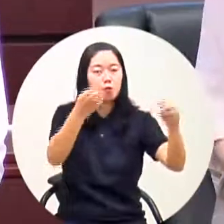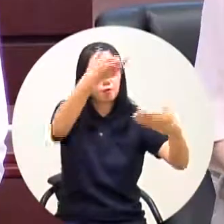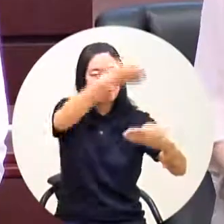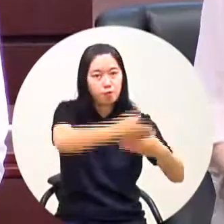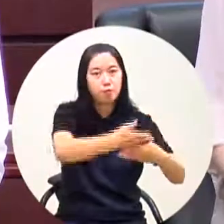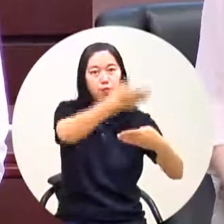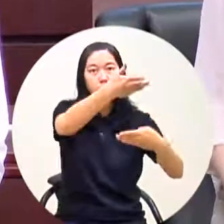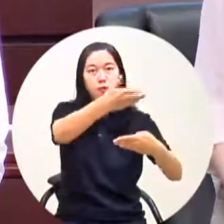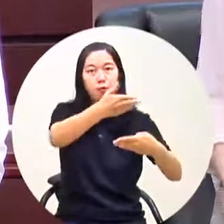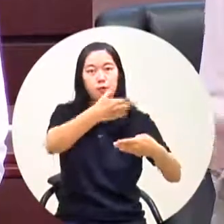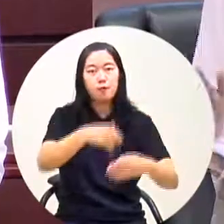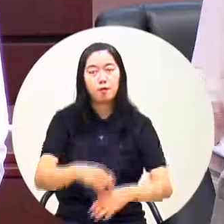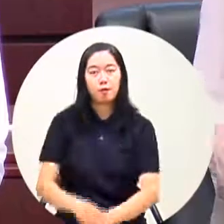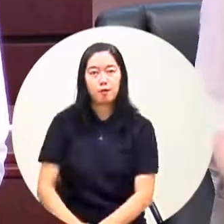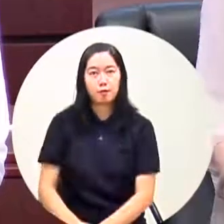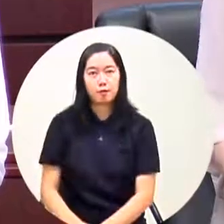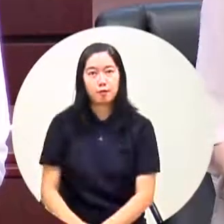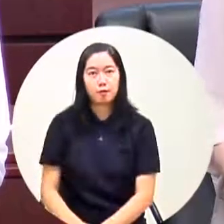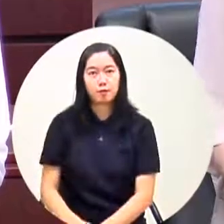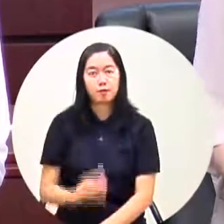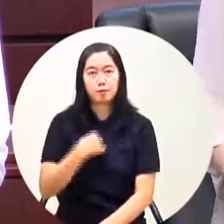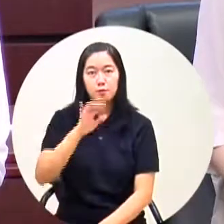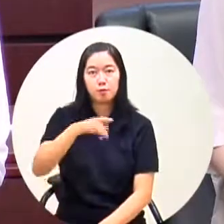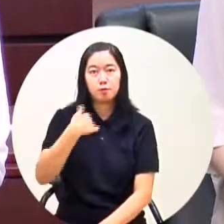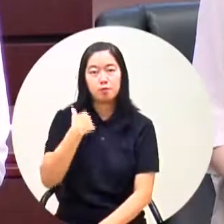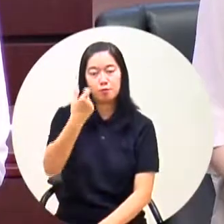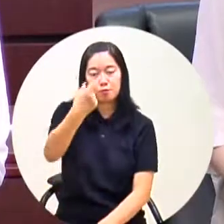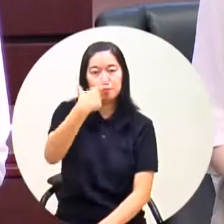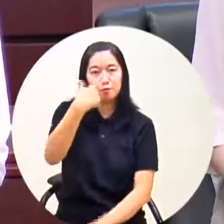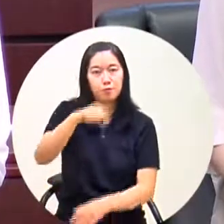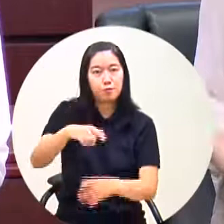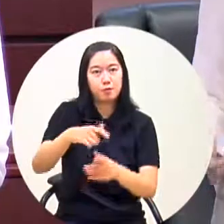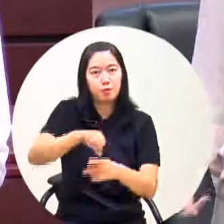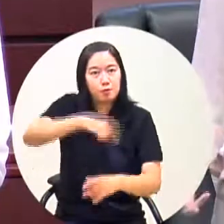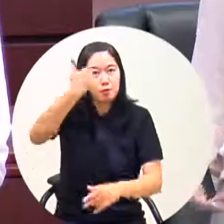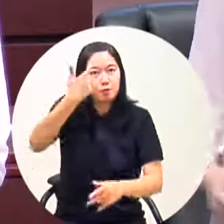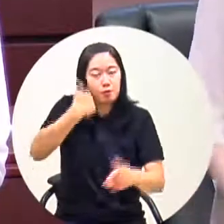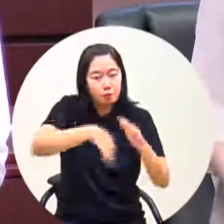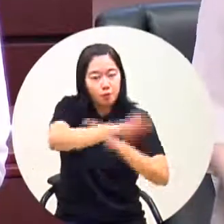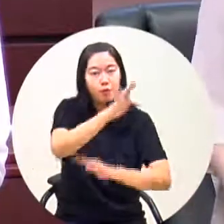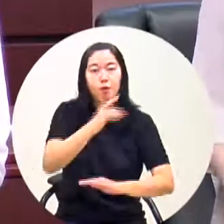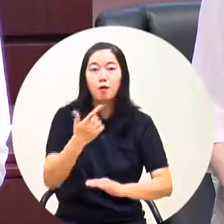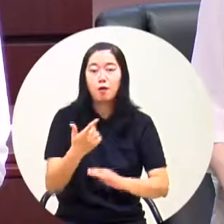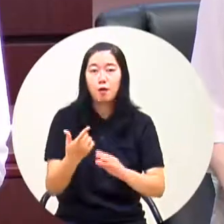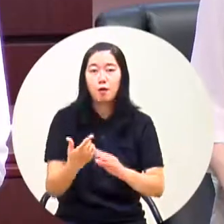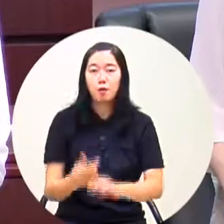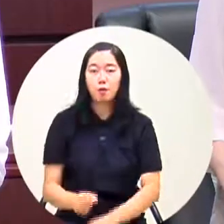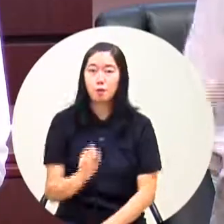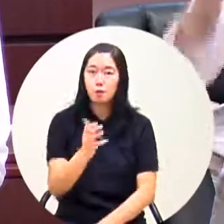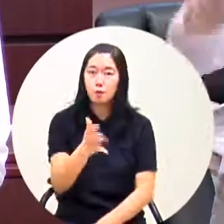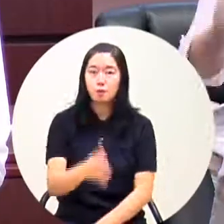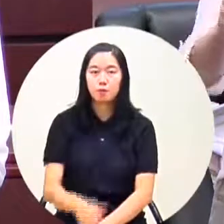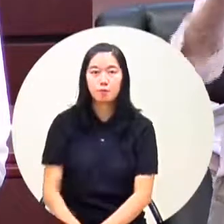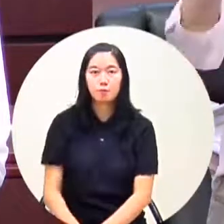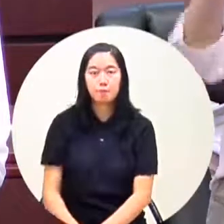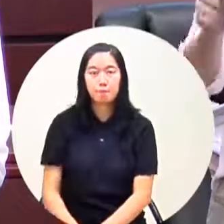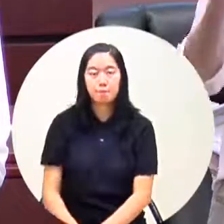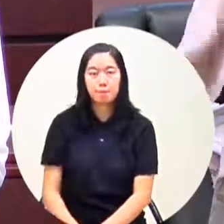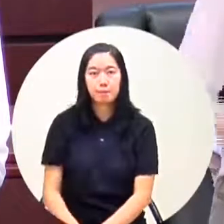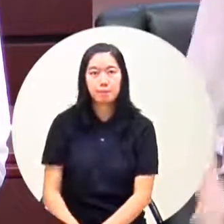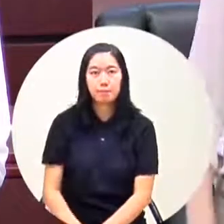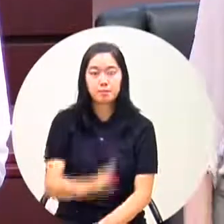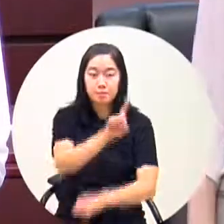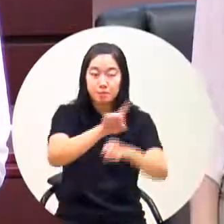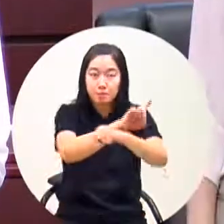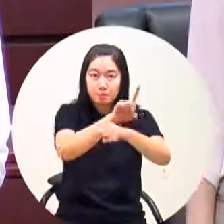我们办公室的同仁挥手说我们现在比你们早走了。啊，为什么？因为那一小时刚